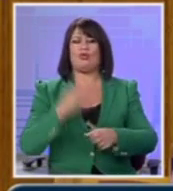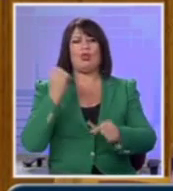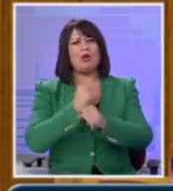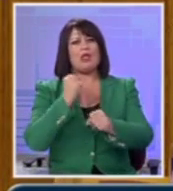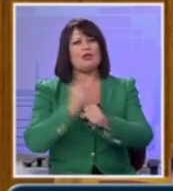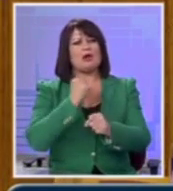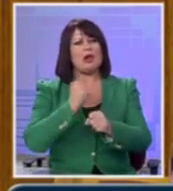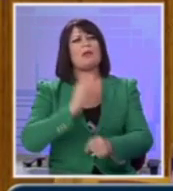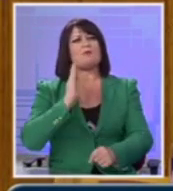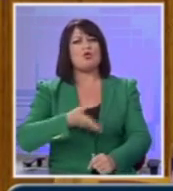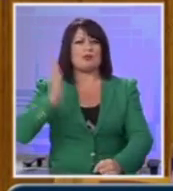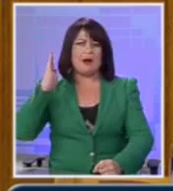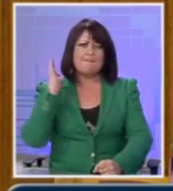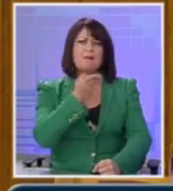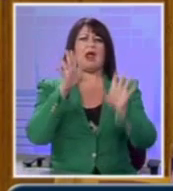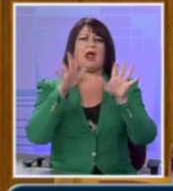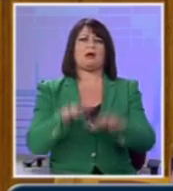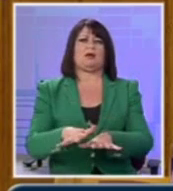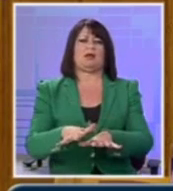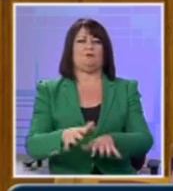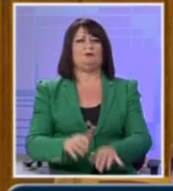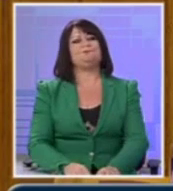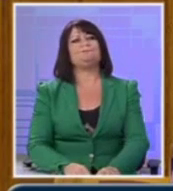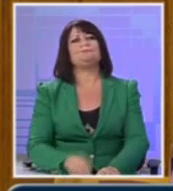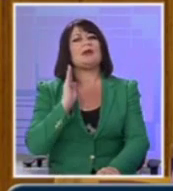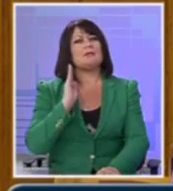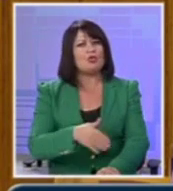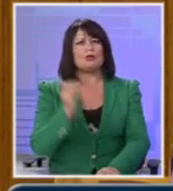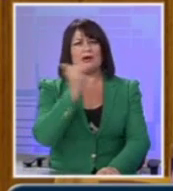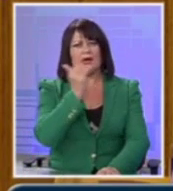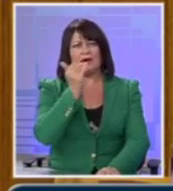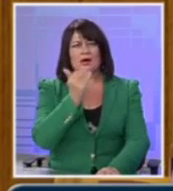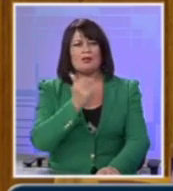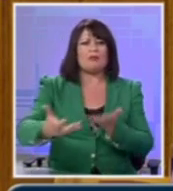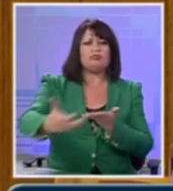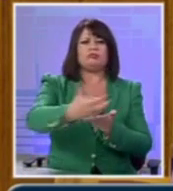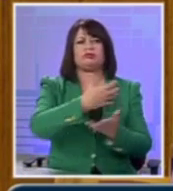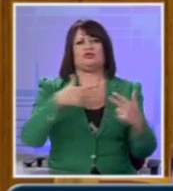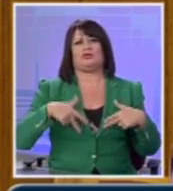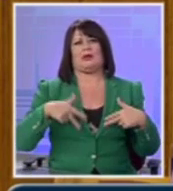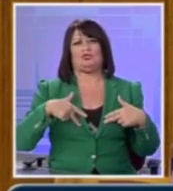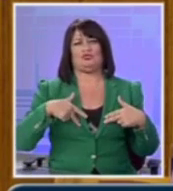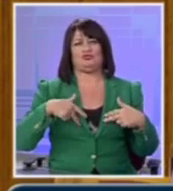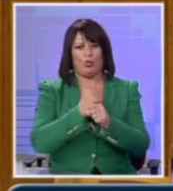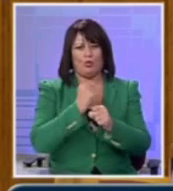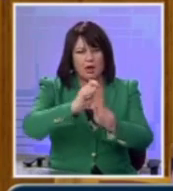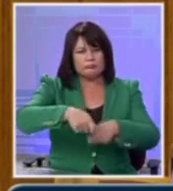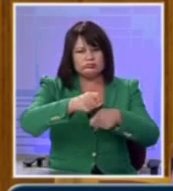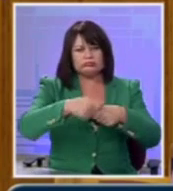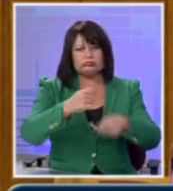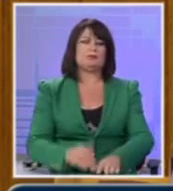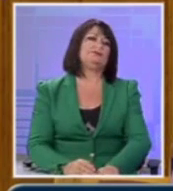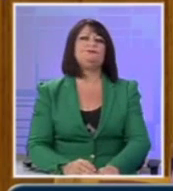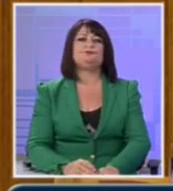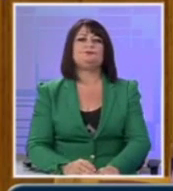εργασίας να χτυπήσουν τη μεγάλη ανεργία, να δώσουν άμεσα νέα έσοδα στο κράτος, να τροφοδοτήσουν το